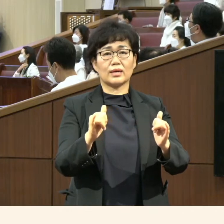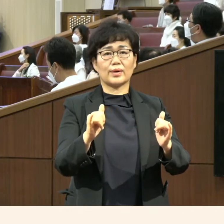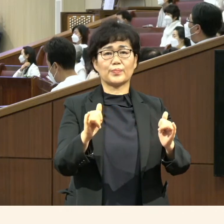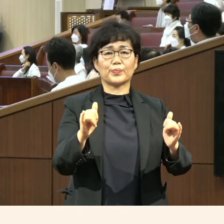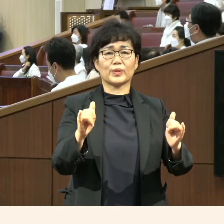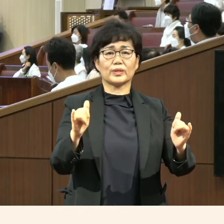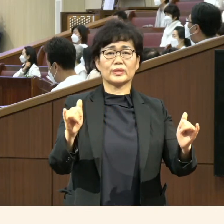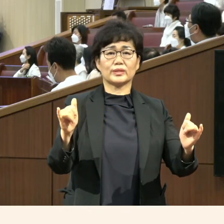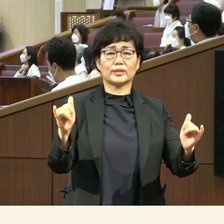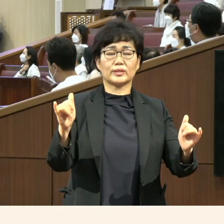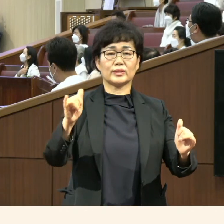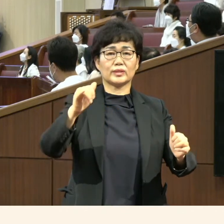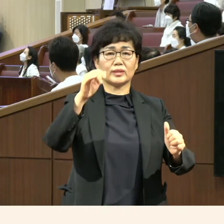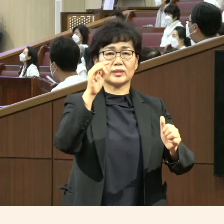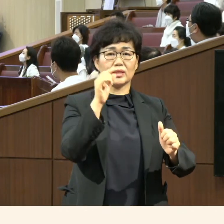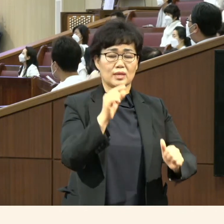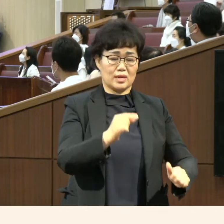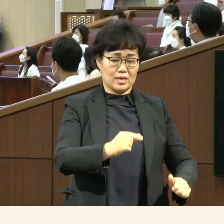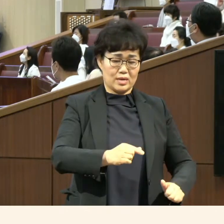사람들